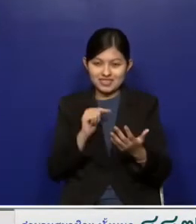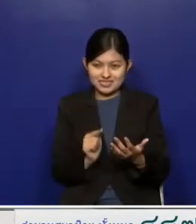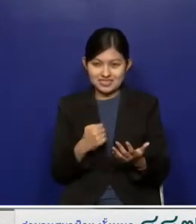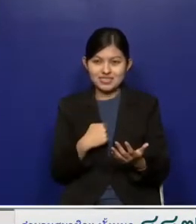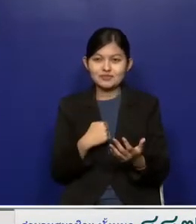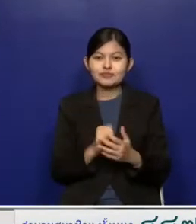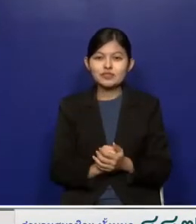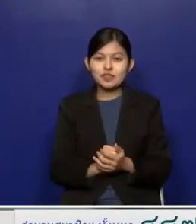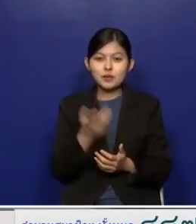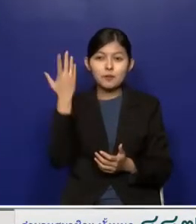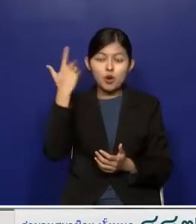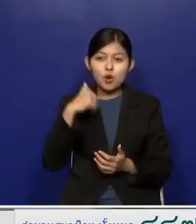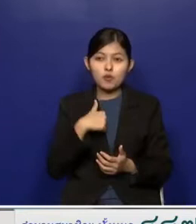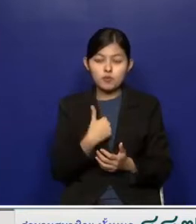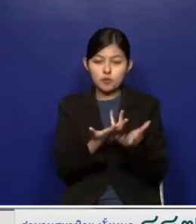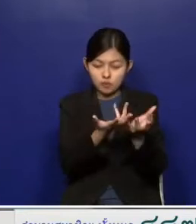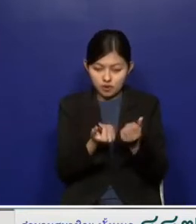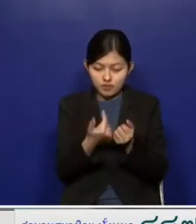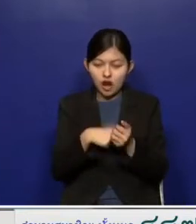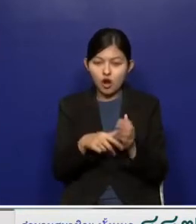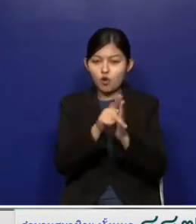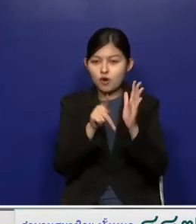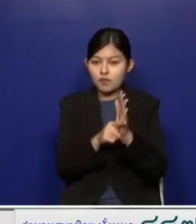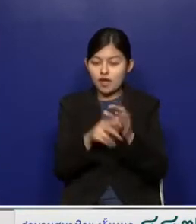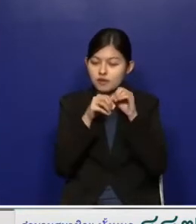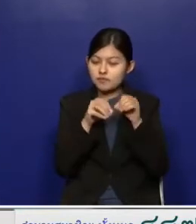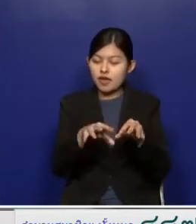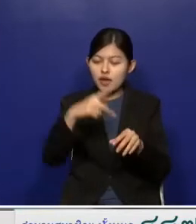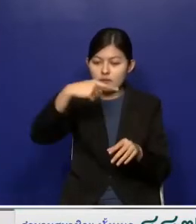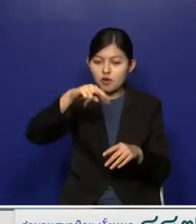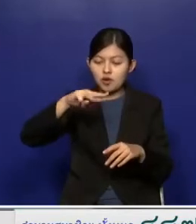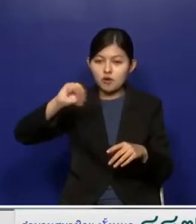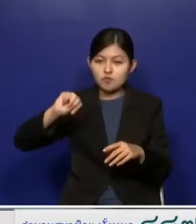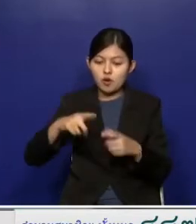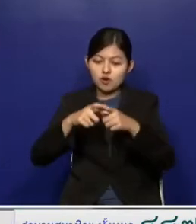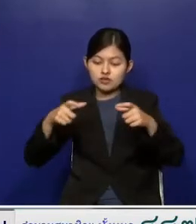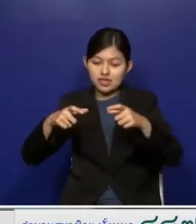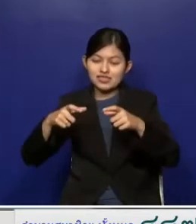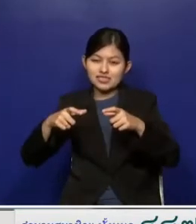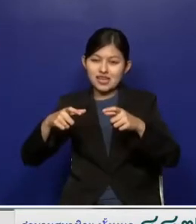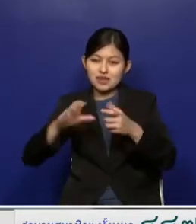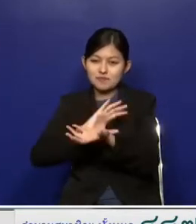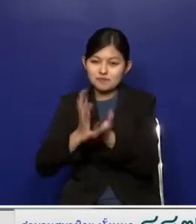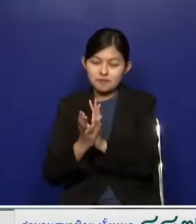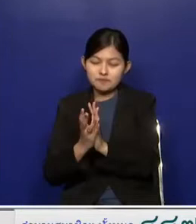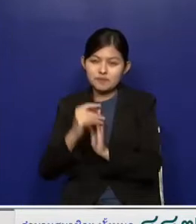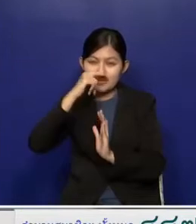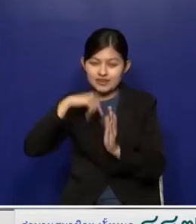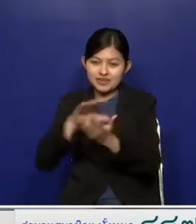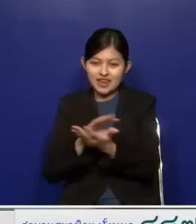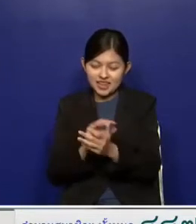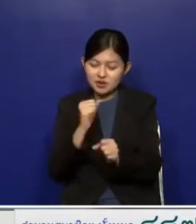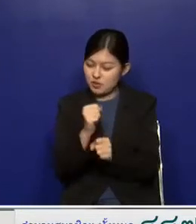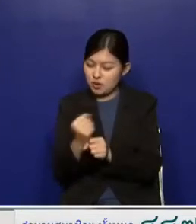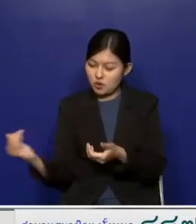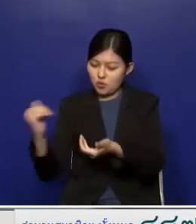ับนฐานะเป็ลตสำนักก็ออกกฎหมายฉบับหนึเรีวา พระรชปัญตสัญชาิ ซึงเป็นฉบับที่ 5 ทำงานรวมกหายฝ